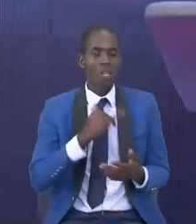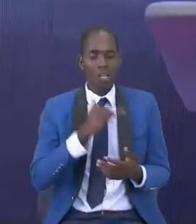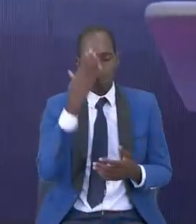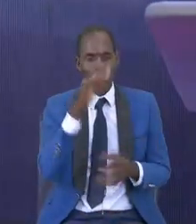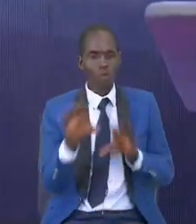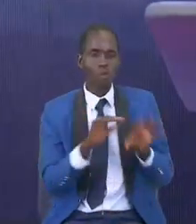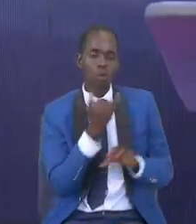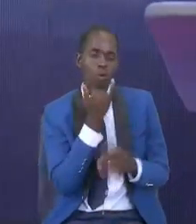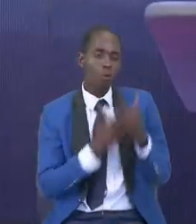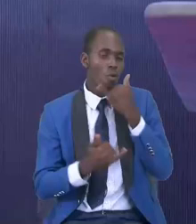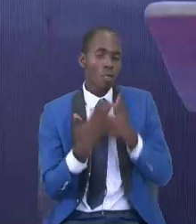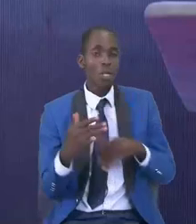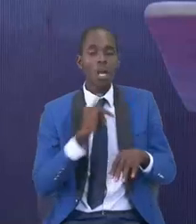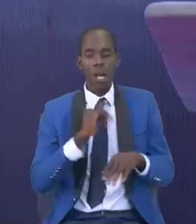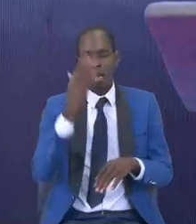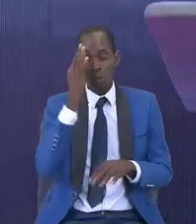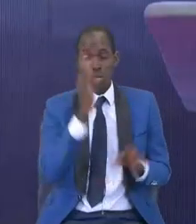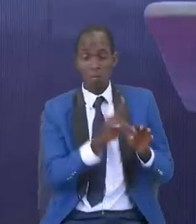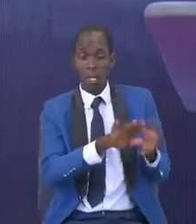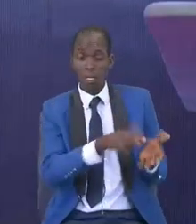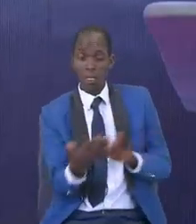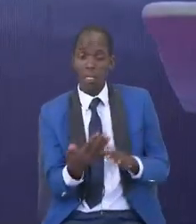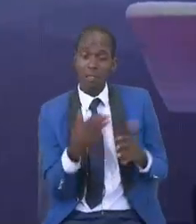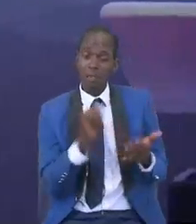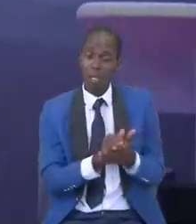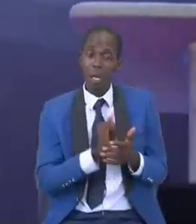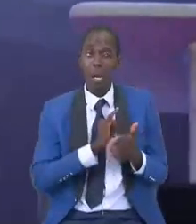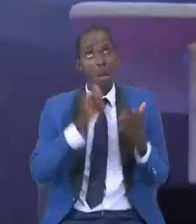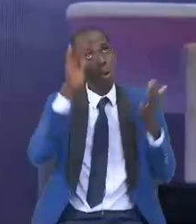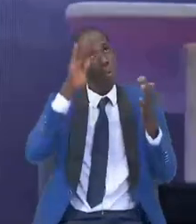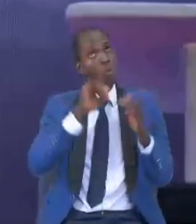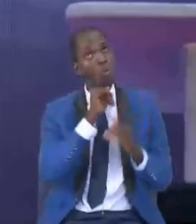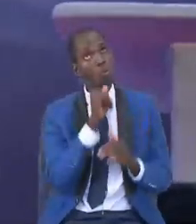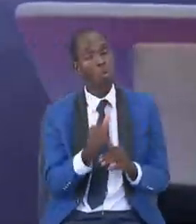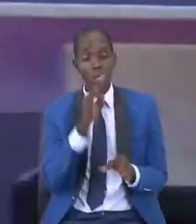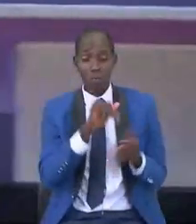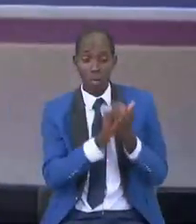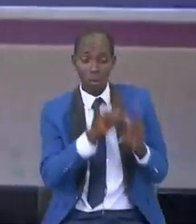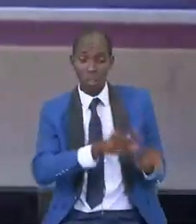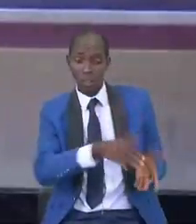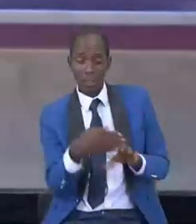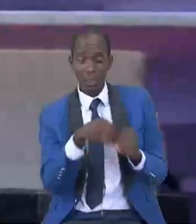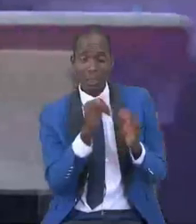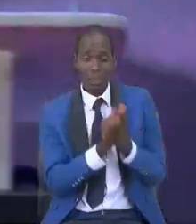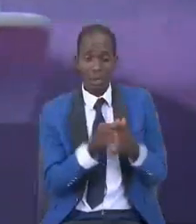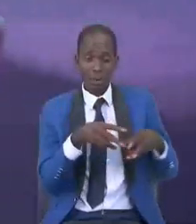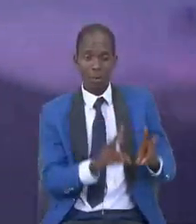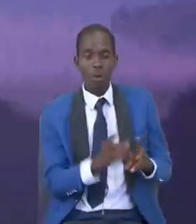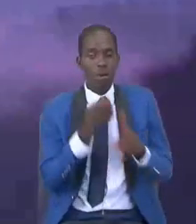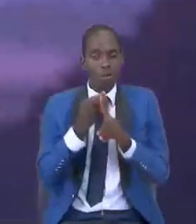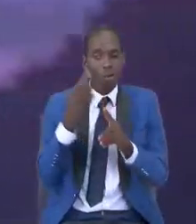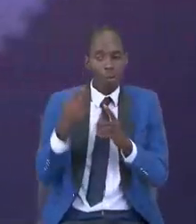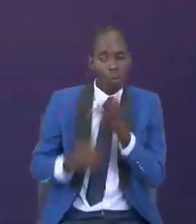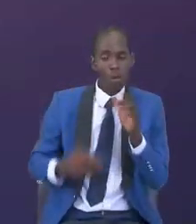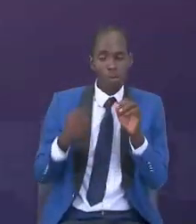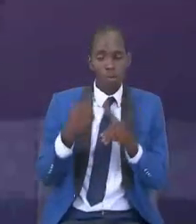fait. Et je sais que si elle meurt dans cette condition, ah, j'espère qu'elle ne meurt pas, hein, mais si elle meurt dans cette condition,